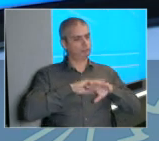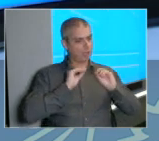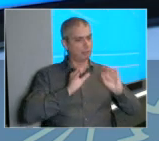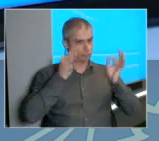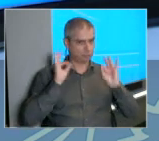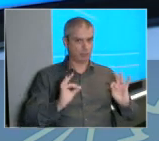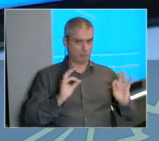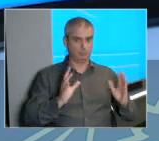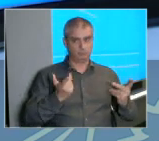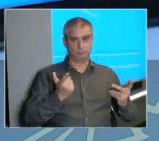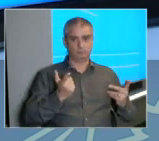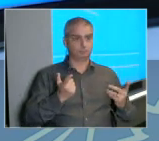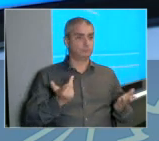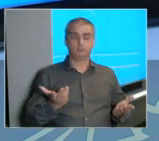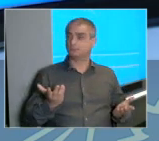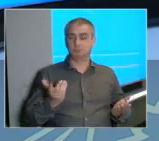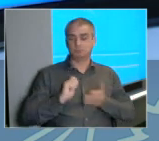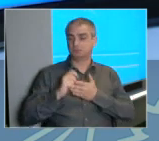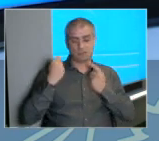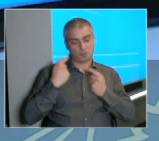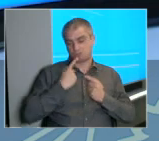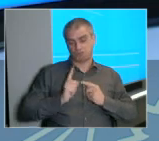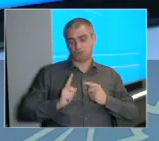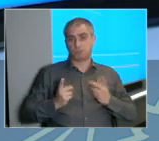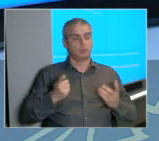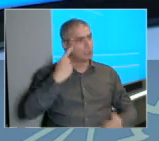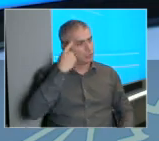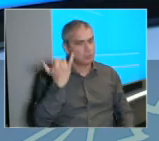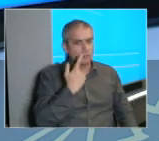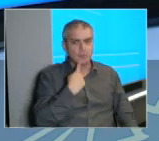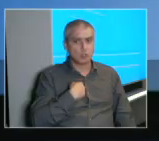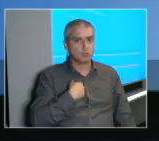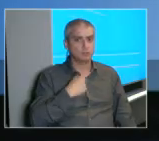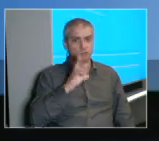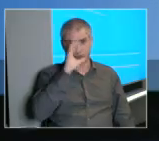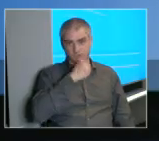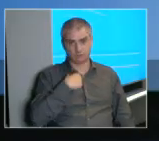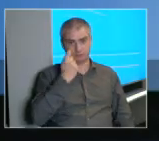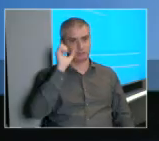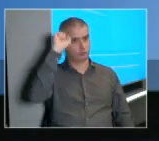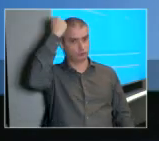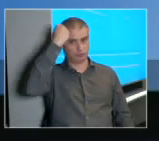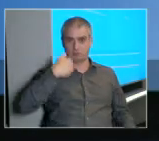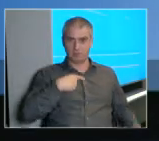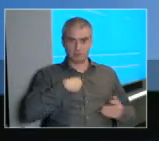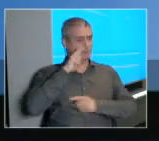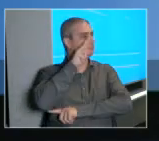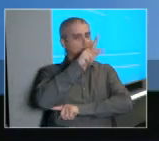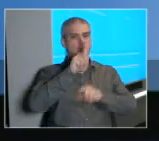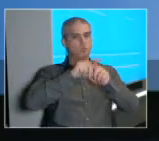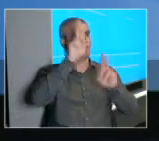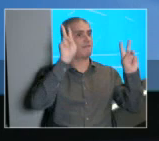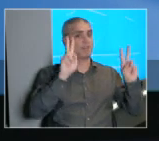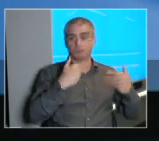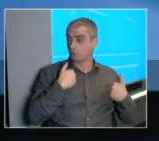מסיבית, ואולי במידה רבה של צדק הזה. במשרד החינוך כרגע... אתה יודע, תמיד אומרים לי שיש לי תפיסות קצת סוציאליסטיות, למה אני מסתכלת כאילו ונצואלה,